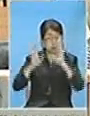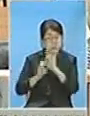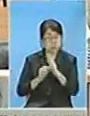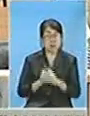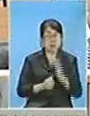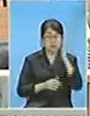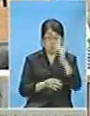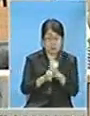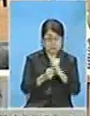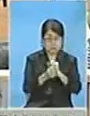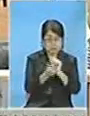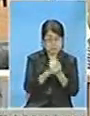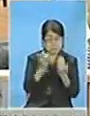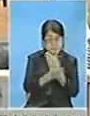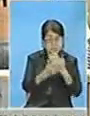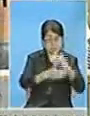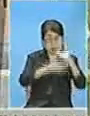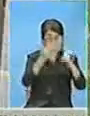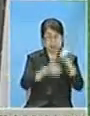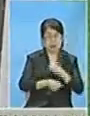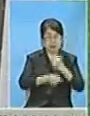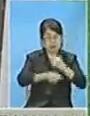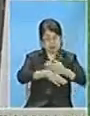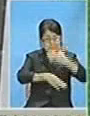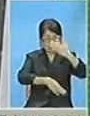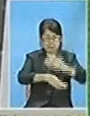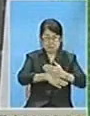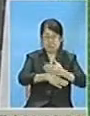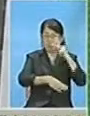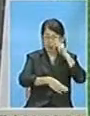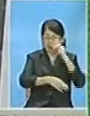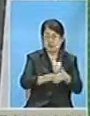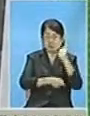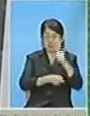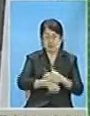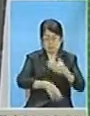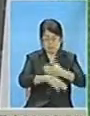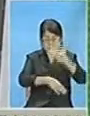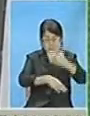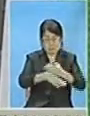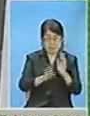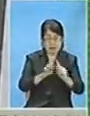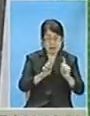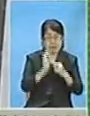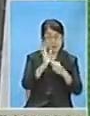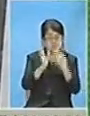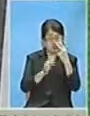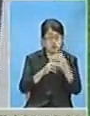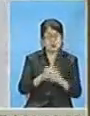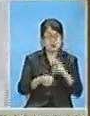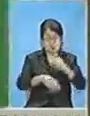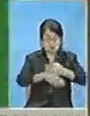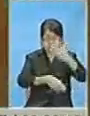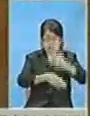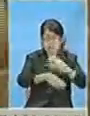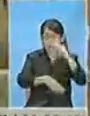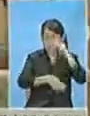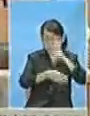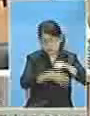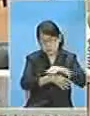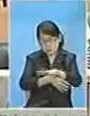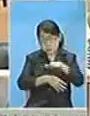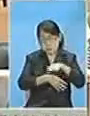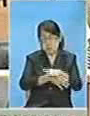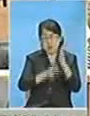ดีขึ้นก็จะเป็นบานประตูแบบแฟบเกตหรือแม้กระทั่งบานประตูแบบเกตวาล ซึ่งสามารถระบายน้ำหรือเปิดน้ำได้โดยตั